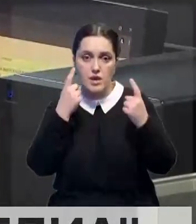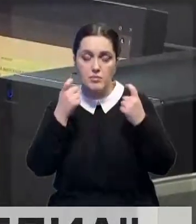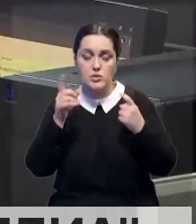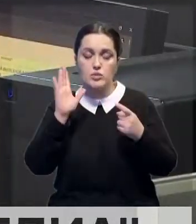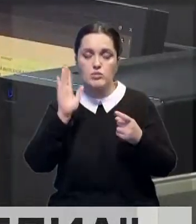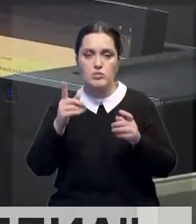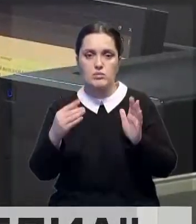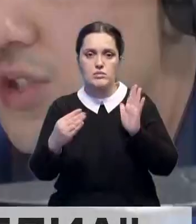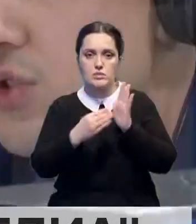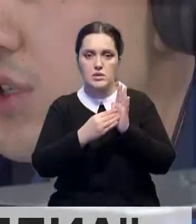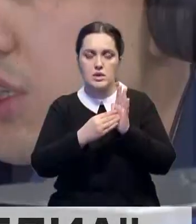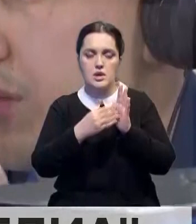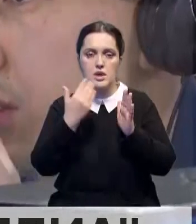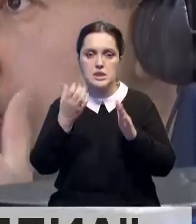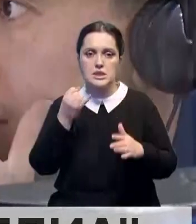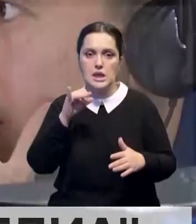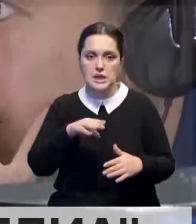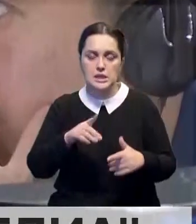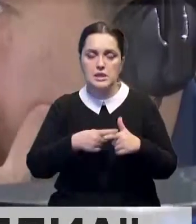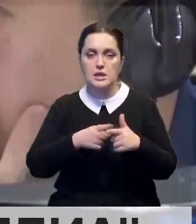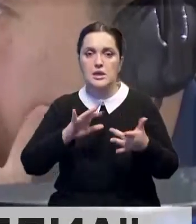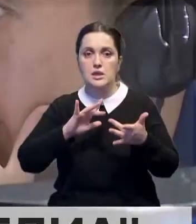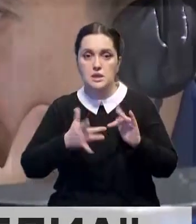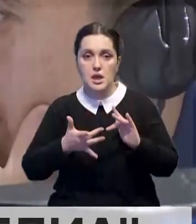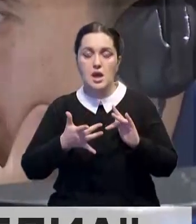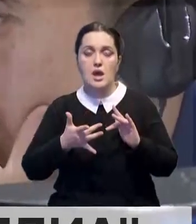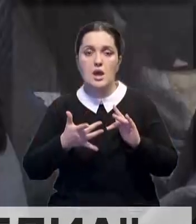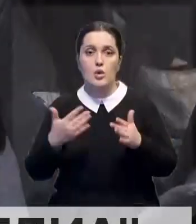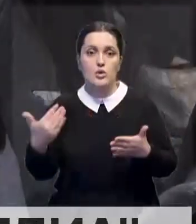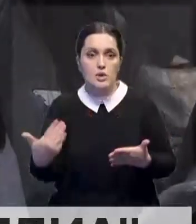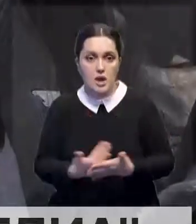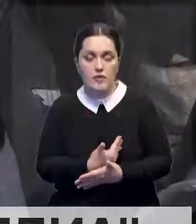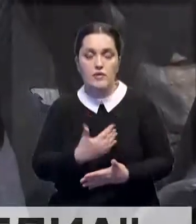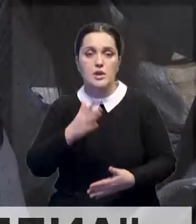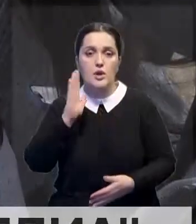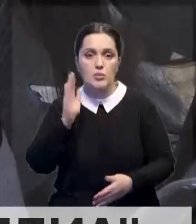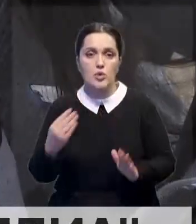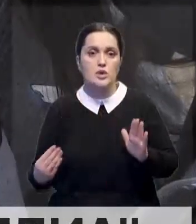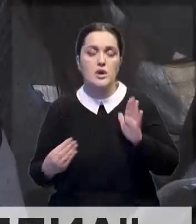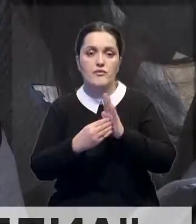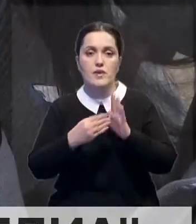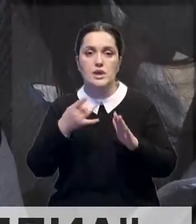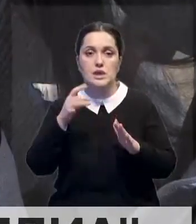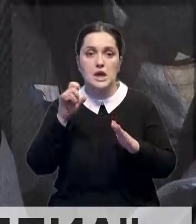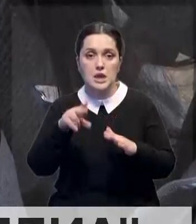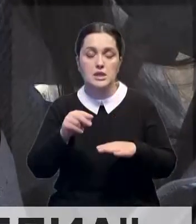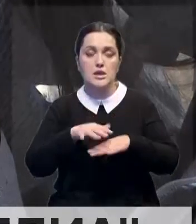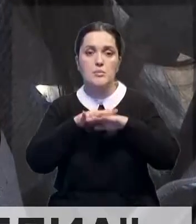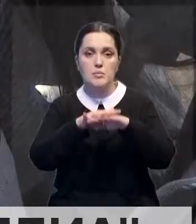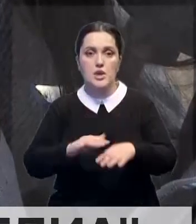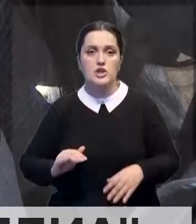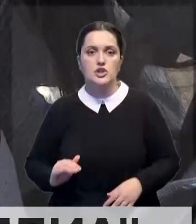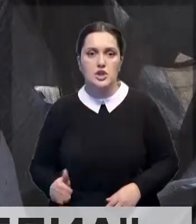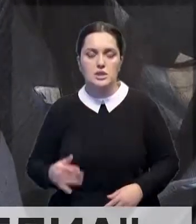такую разместили на ведомственных сайтах и в соцсетях. Среди других новелл рассматривается введение грантового финансирования